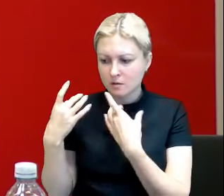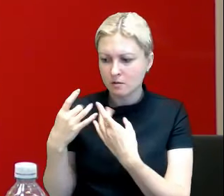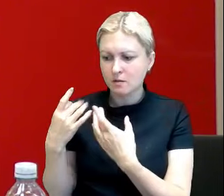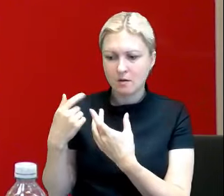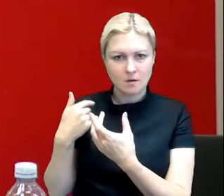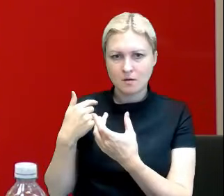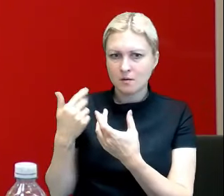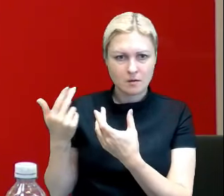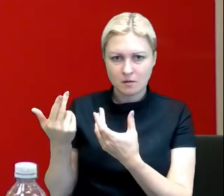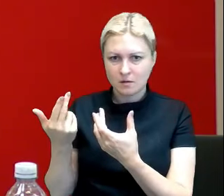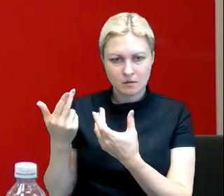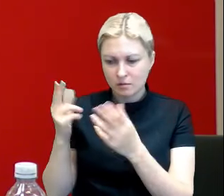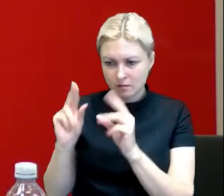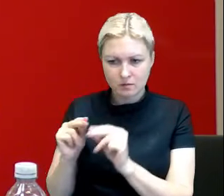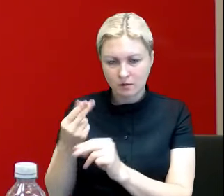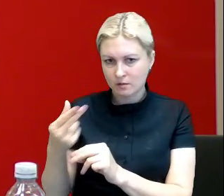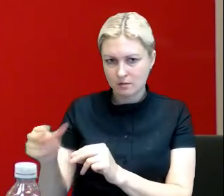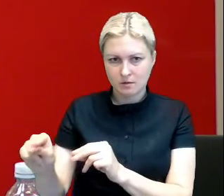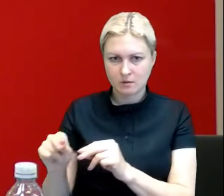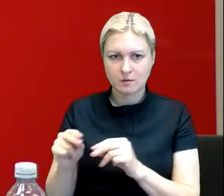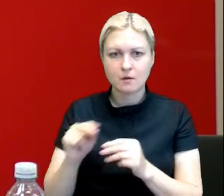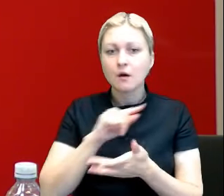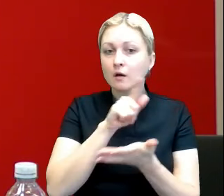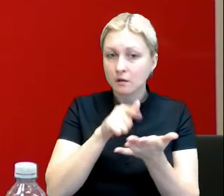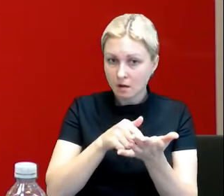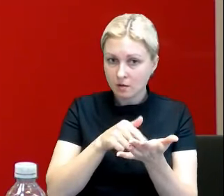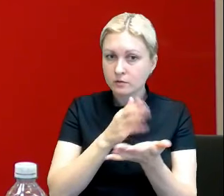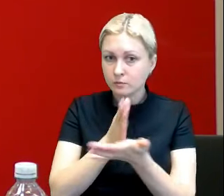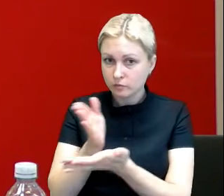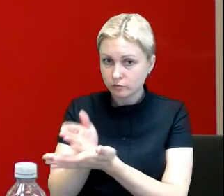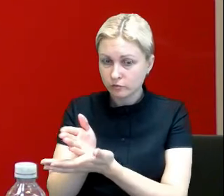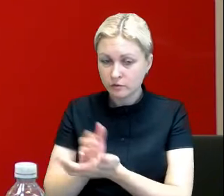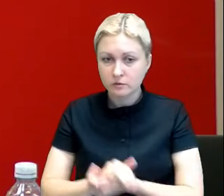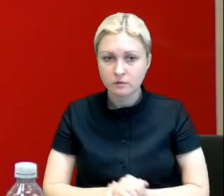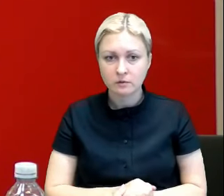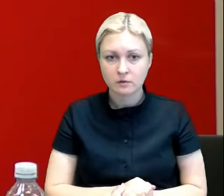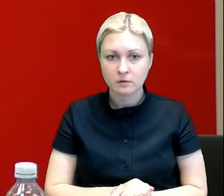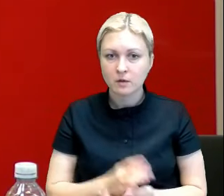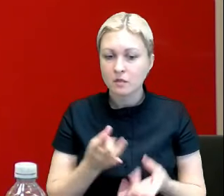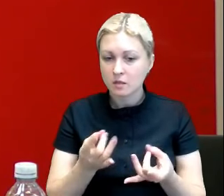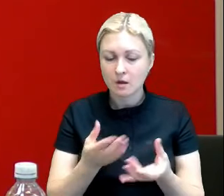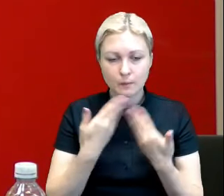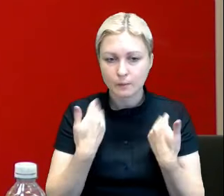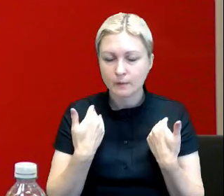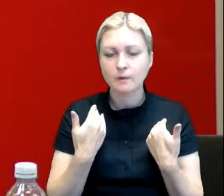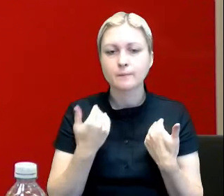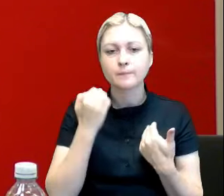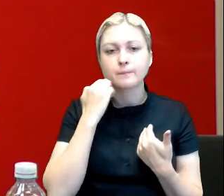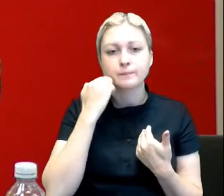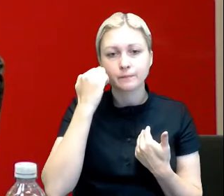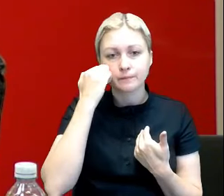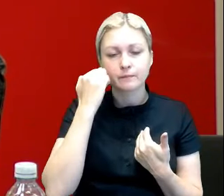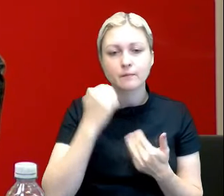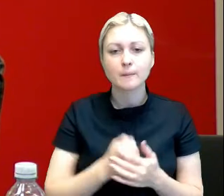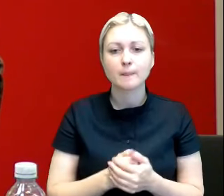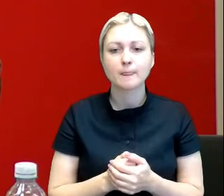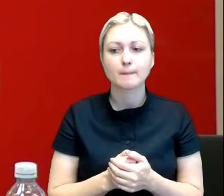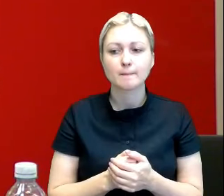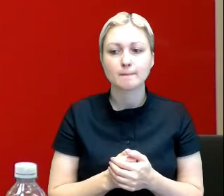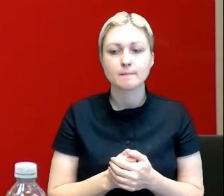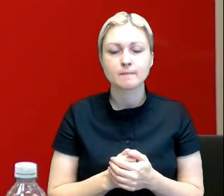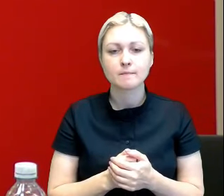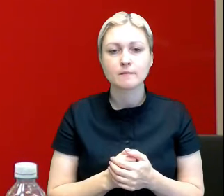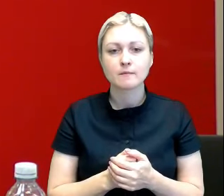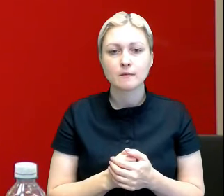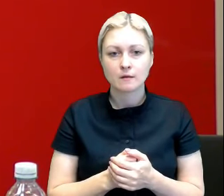taip daugiau klausimų ar būtų klausimų nėra tai dėkoju pranešėjui kuri